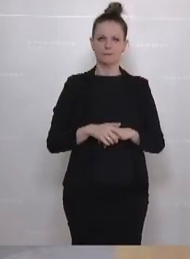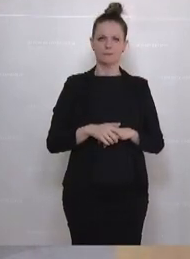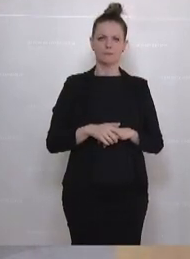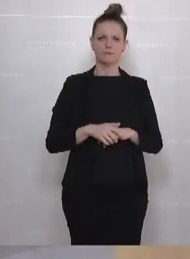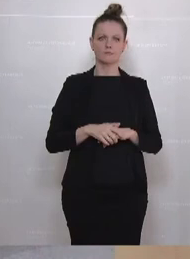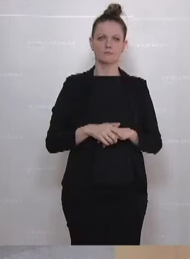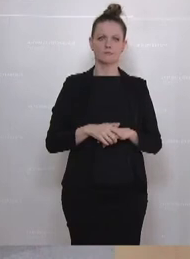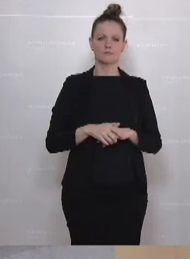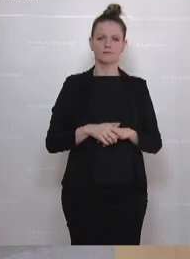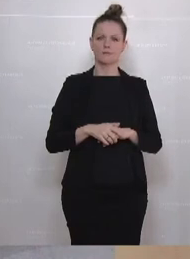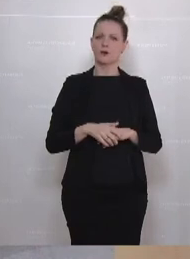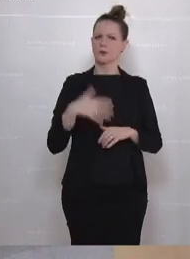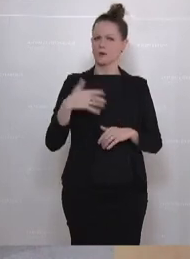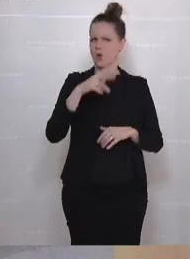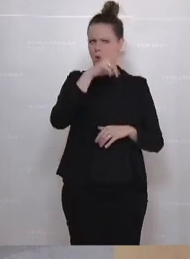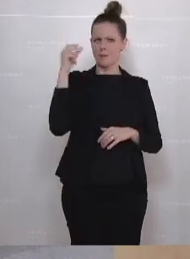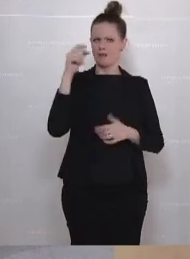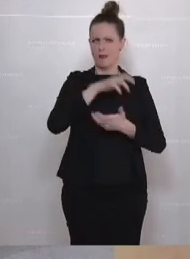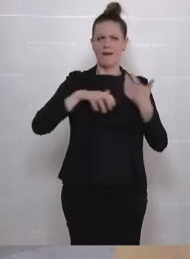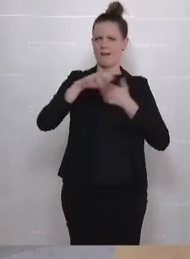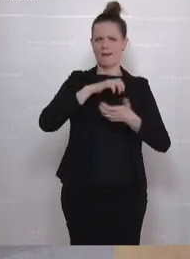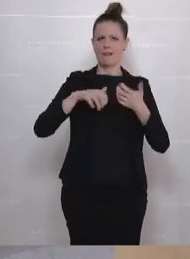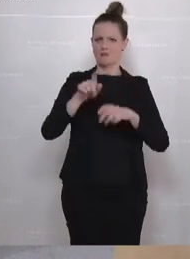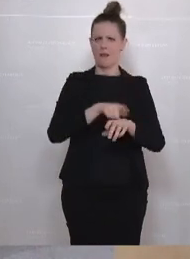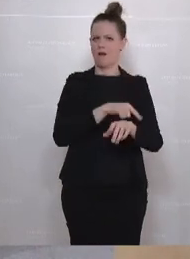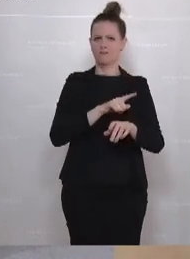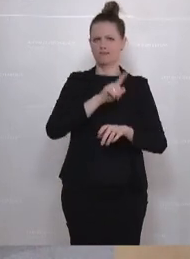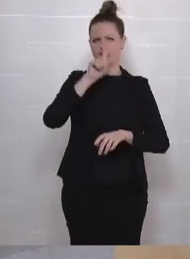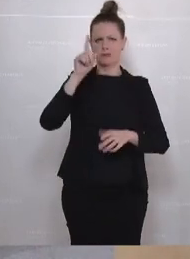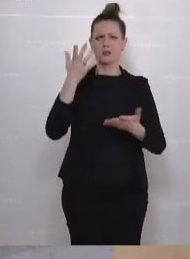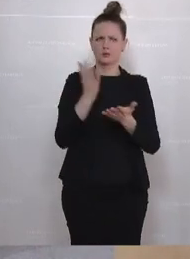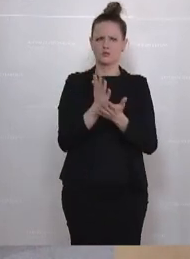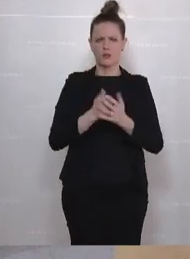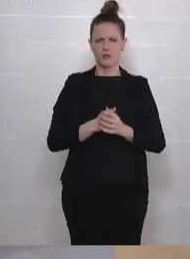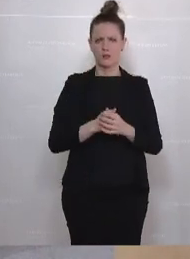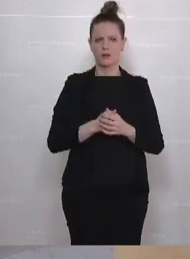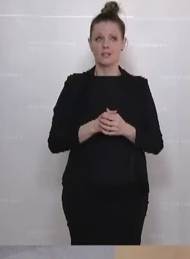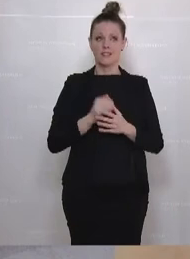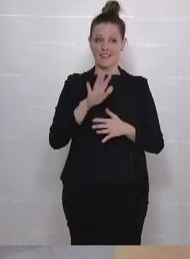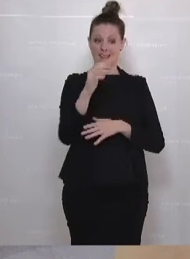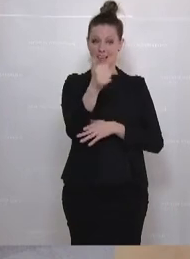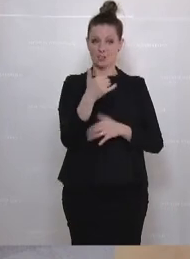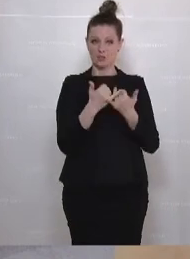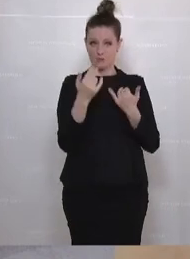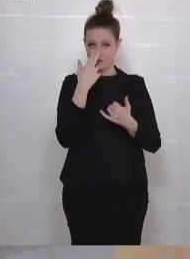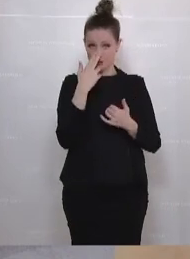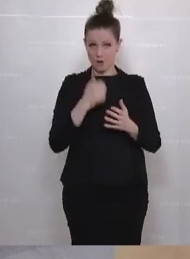eine der am längsten anhaltenden humanitären Krisen gebracht. Mich würde jetzt interessieren, aus Ihrer Einschätzung,